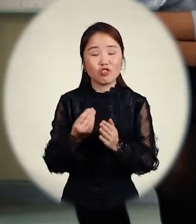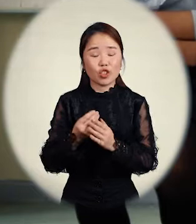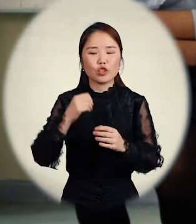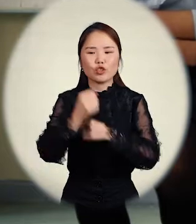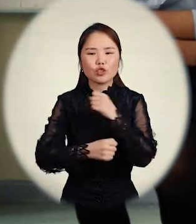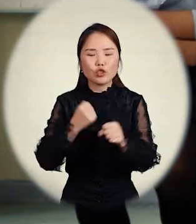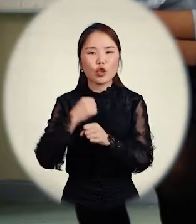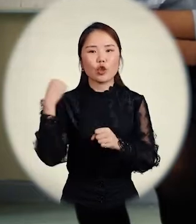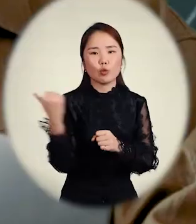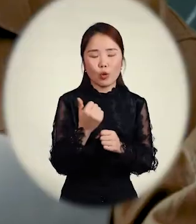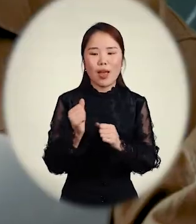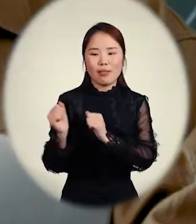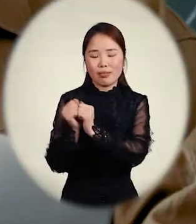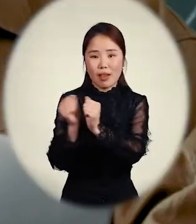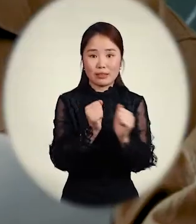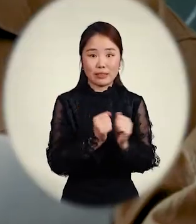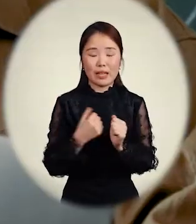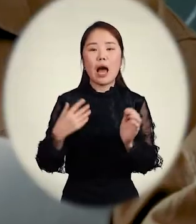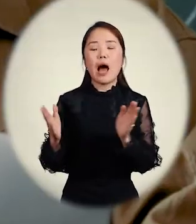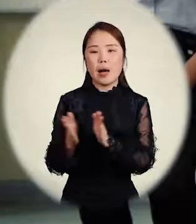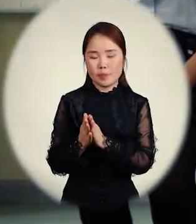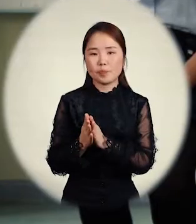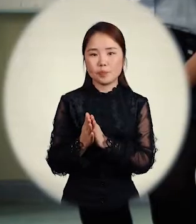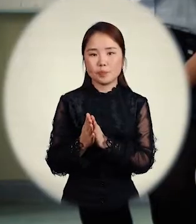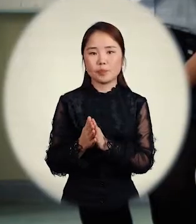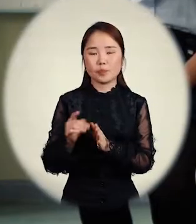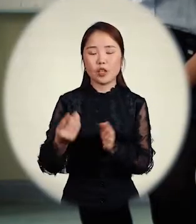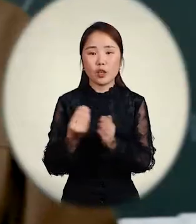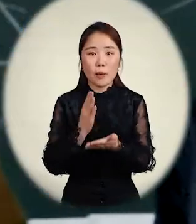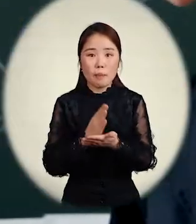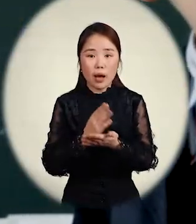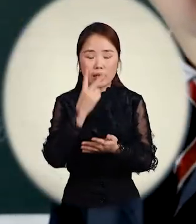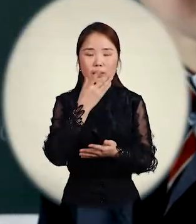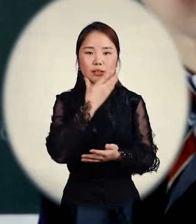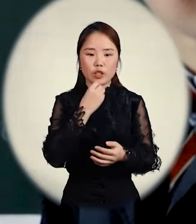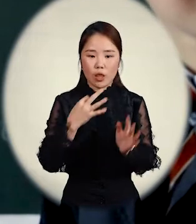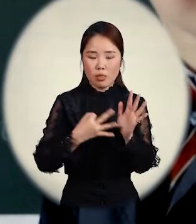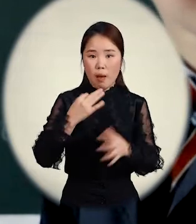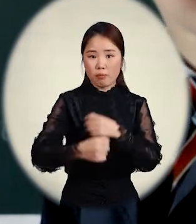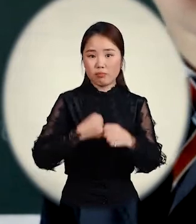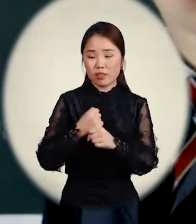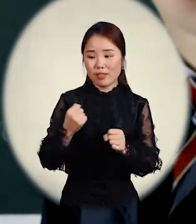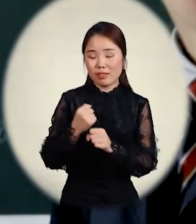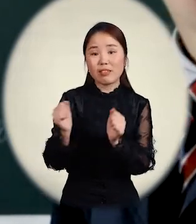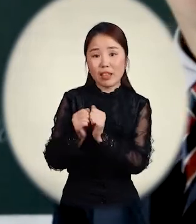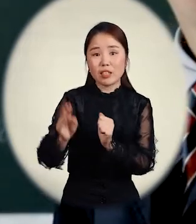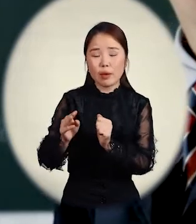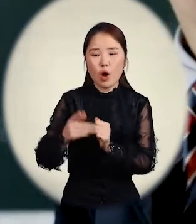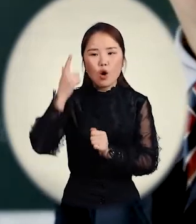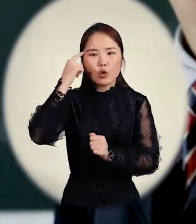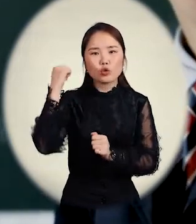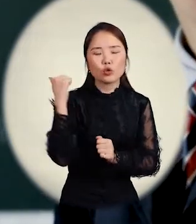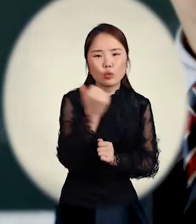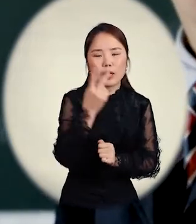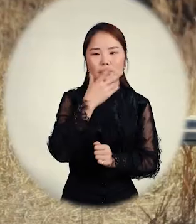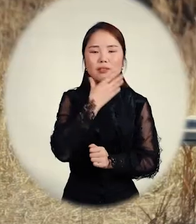шүү. Тэгээд найз нөхөлж байгаа нөхөлж байгаа юм. Ер нь тэгээд бүх цаг хугацааны 8 жил нөхөлж байгаа чинь бүхөдрөөд л хамт байх юм